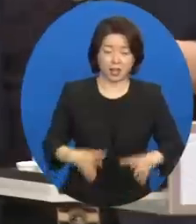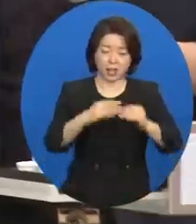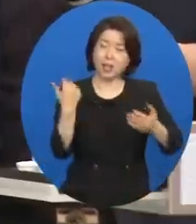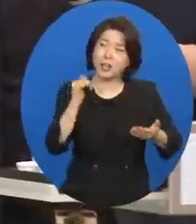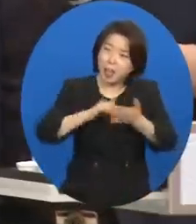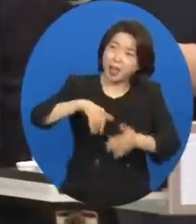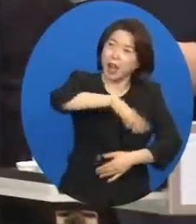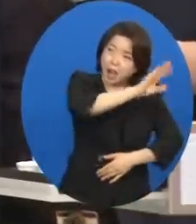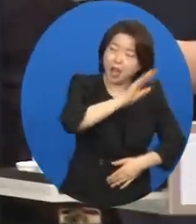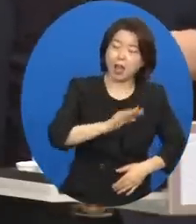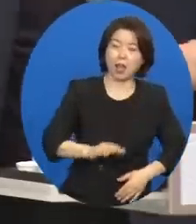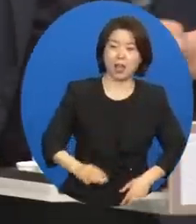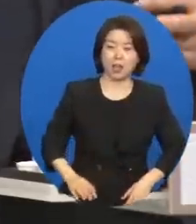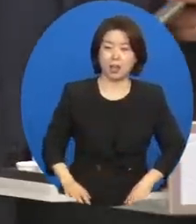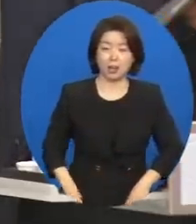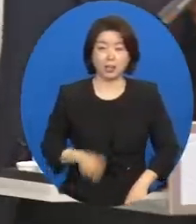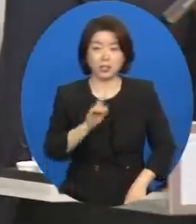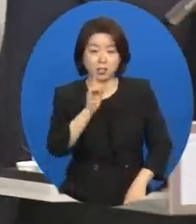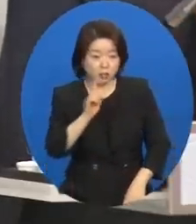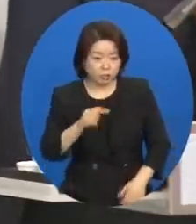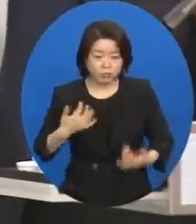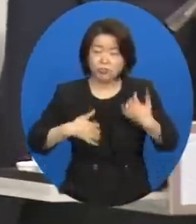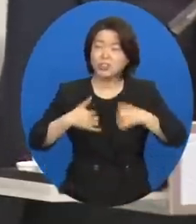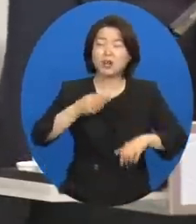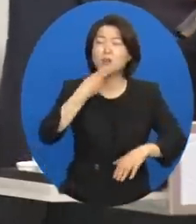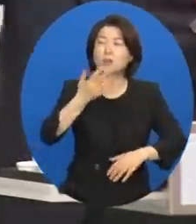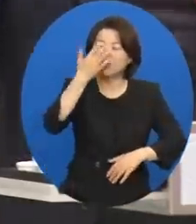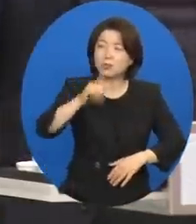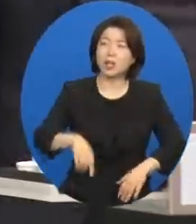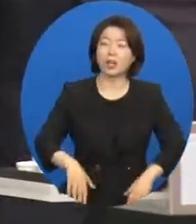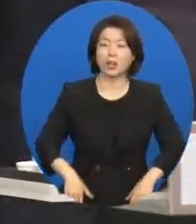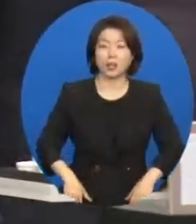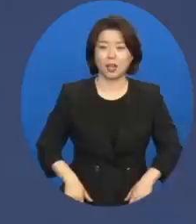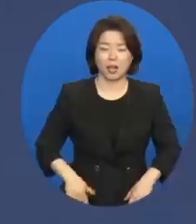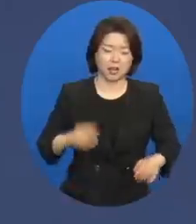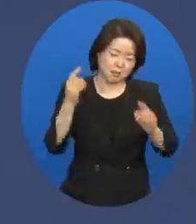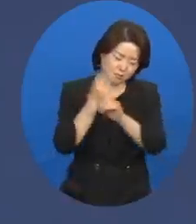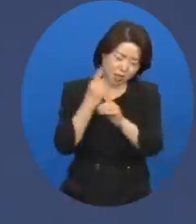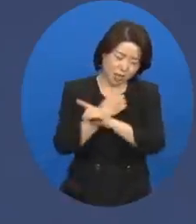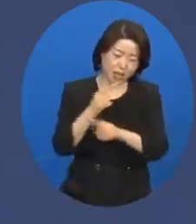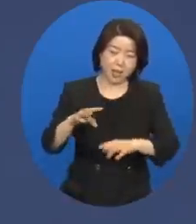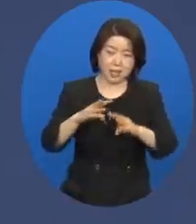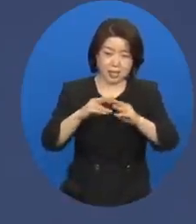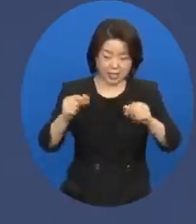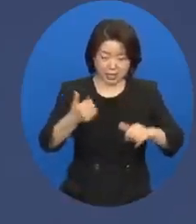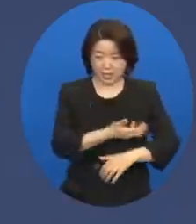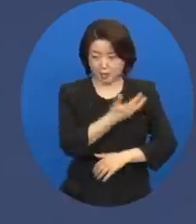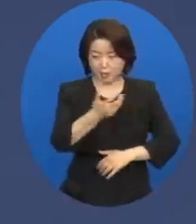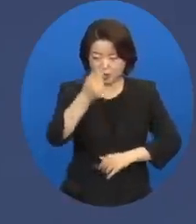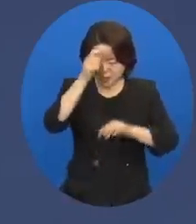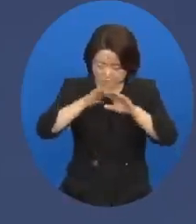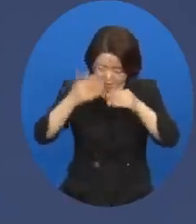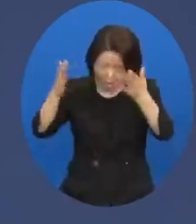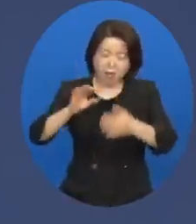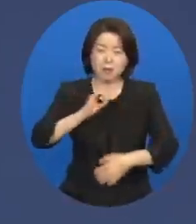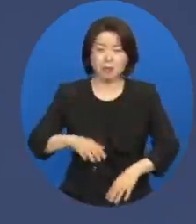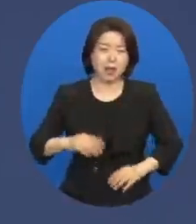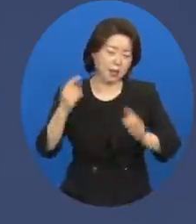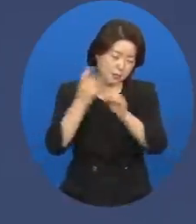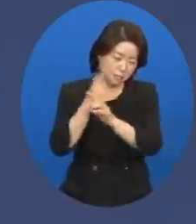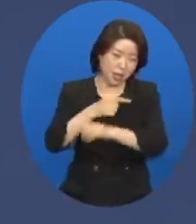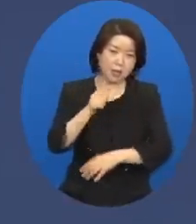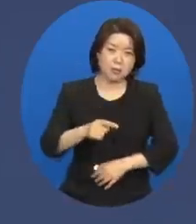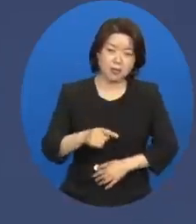가겠다 이거야. 이거 무슨 재미가 있냐 이거야. 매일 그냥 매일 예배만 드리고 매일